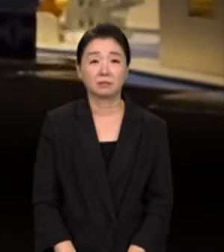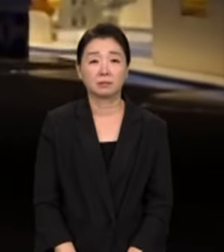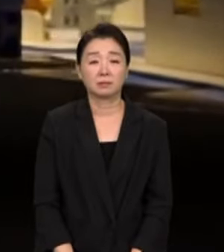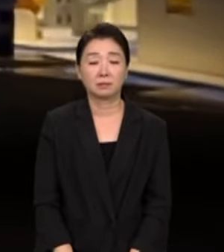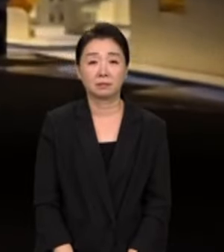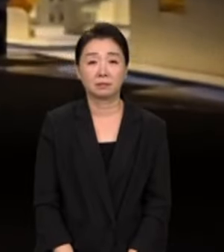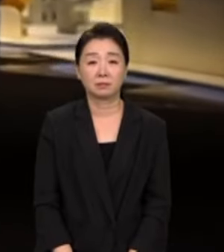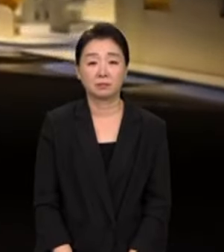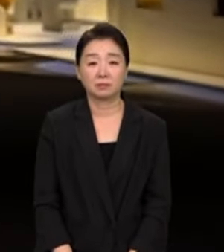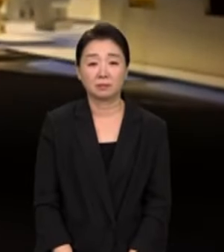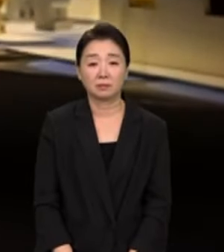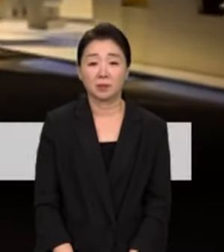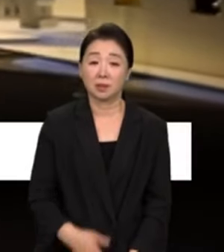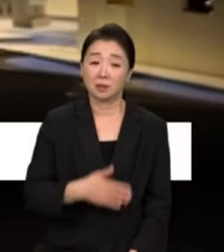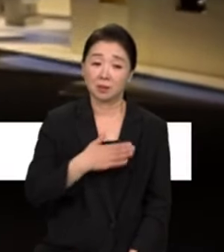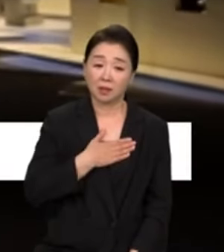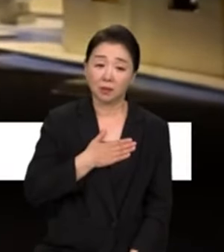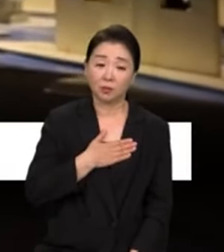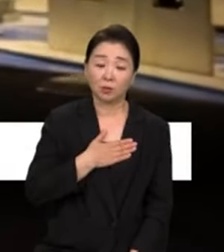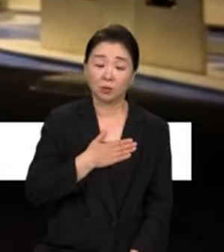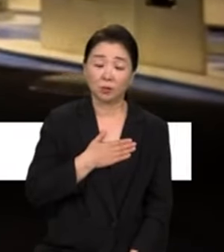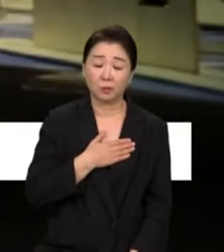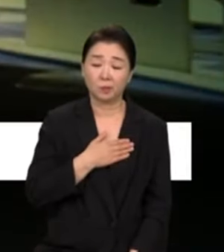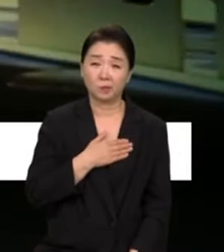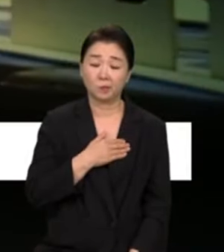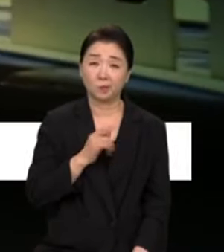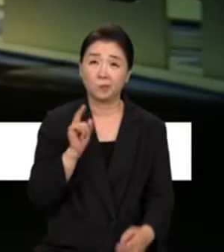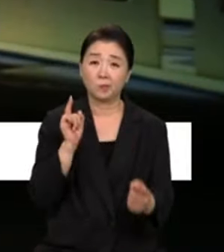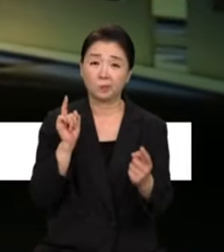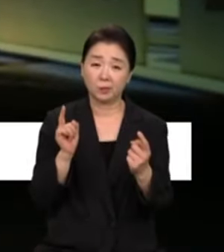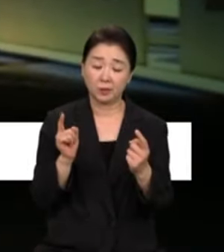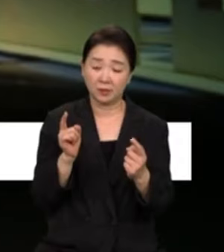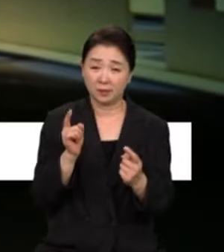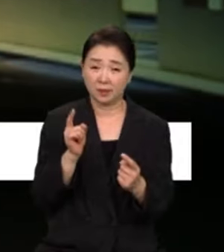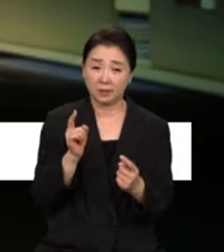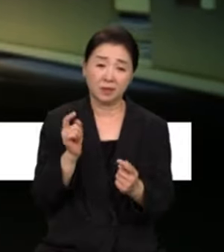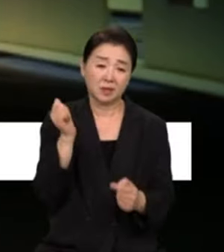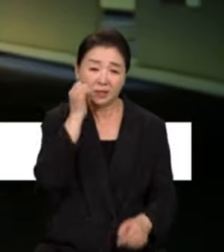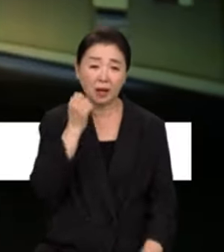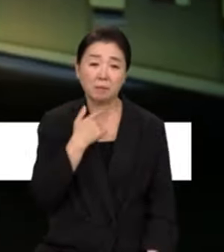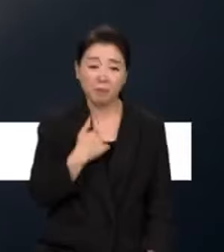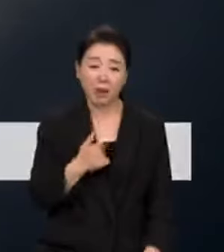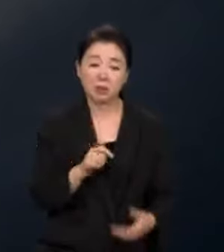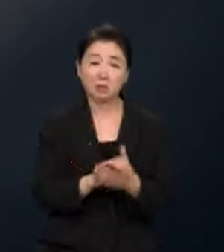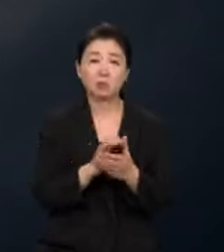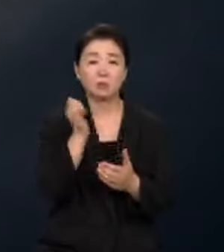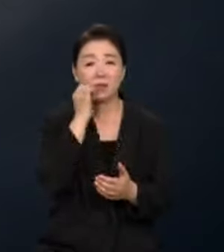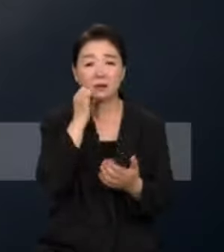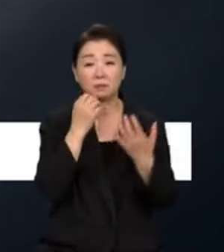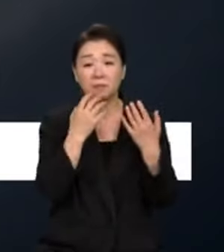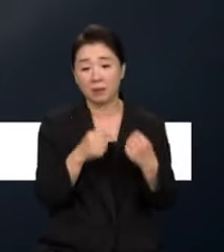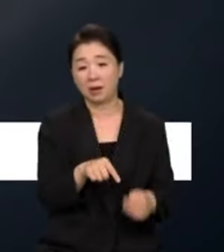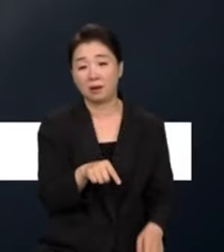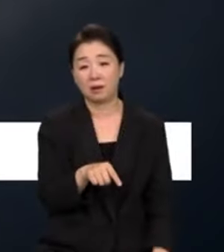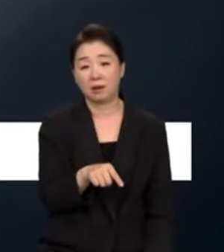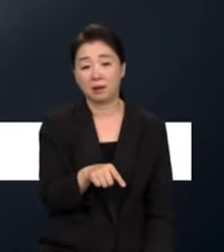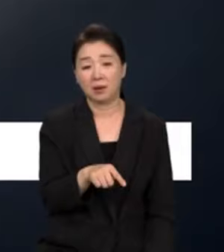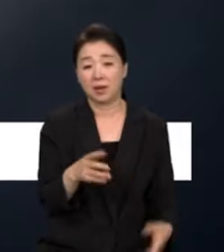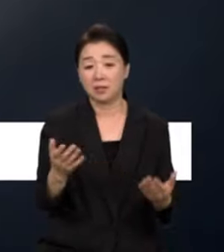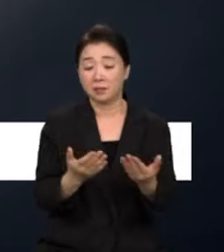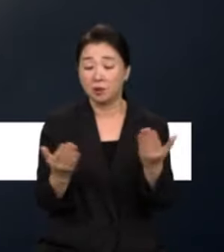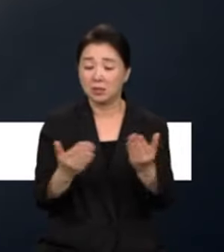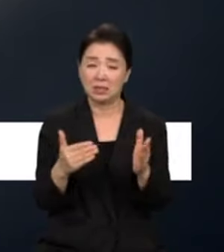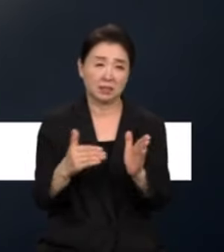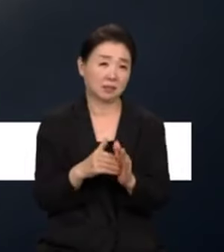기자입니다 저도 당했고 제 주변 친구들도 많이 당해서 일이 이번에